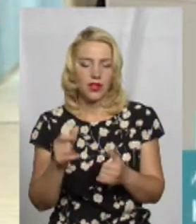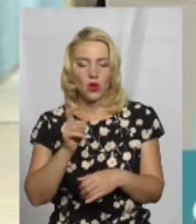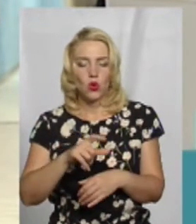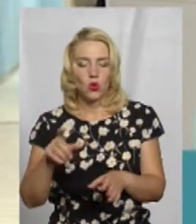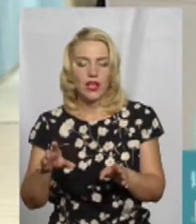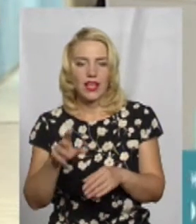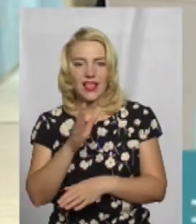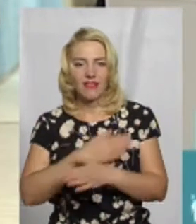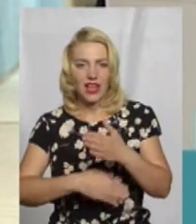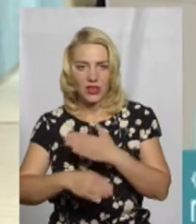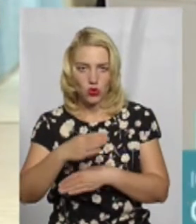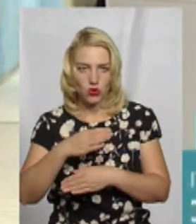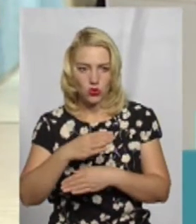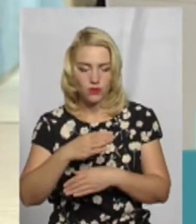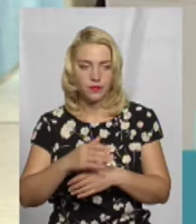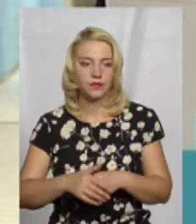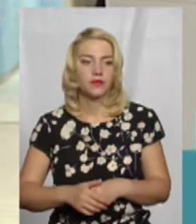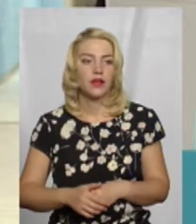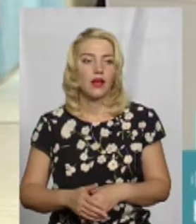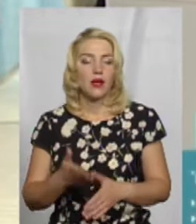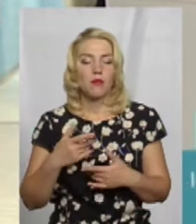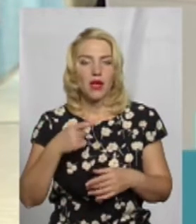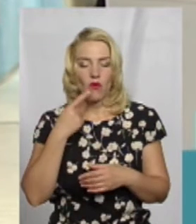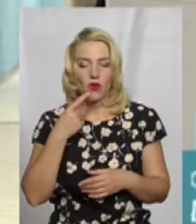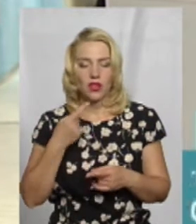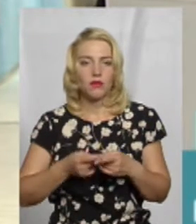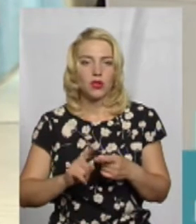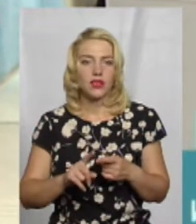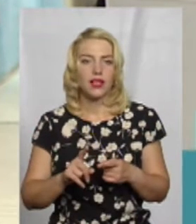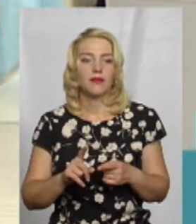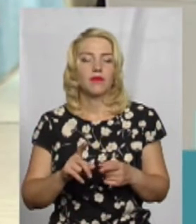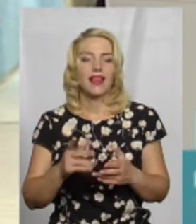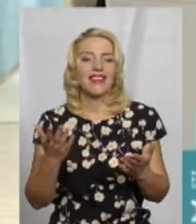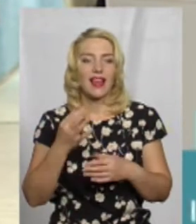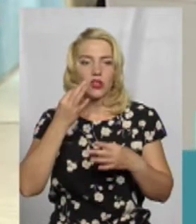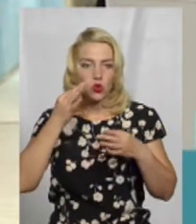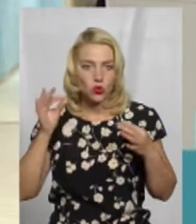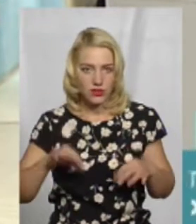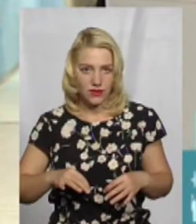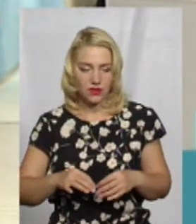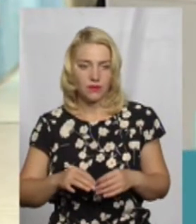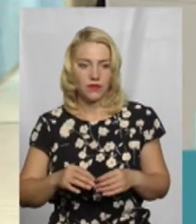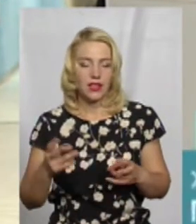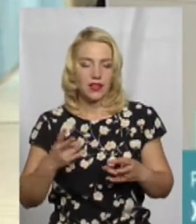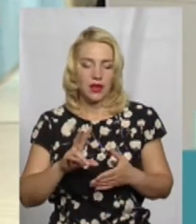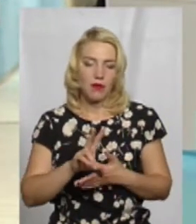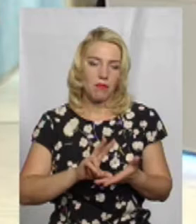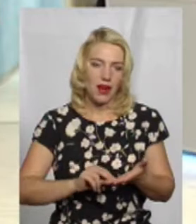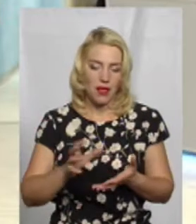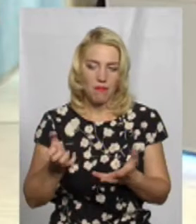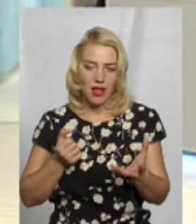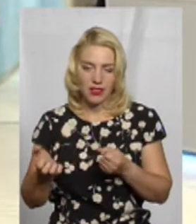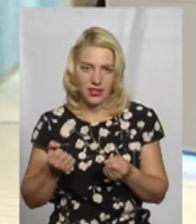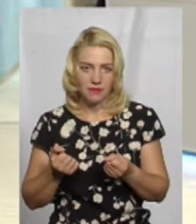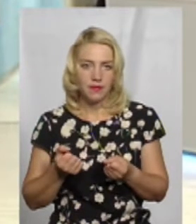людей з інвалідністю. Ми говорили про те, який досвід варто переймати,